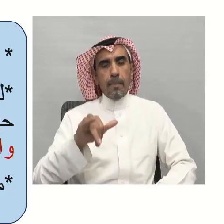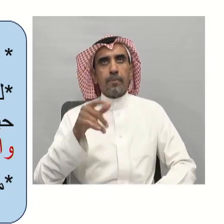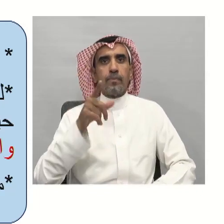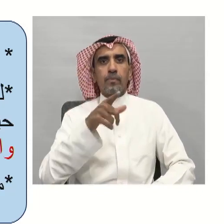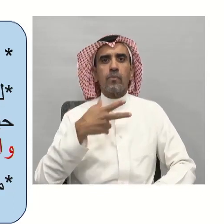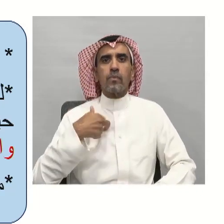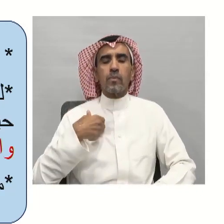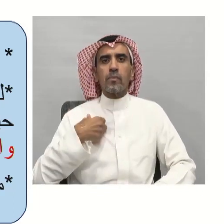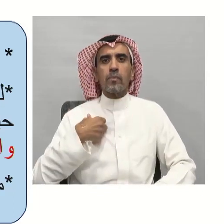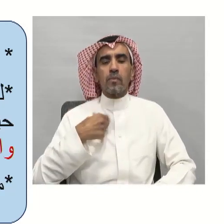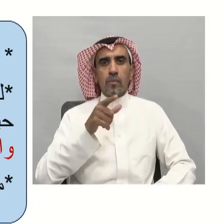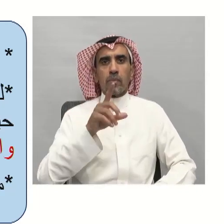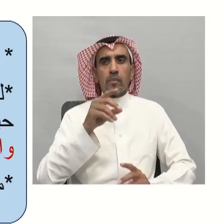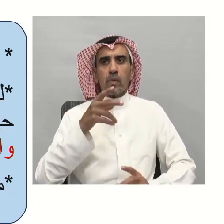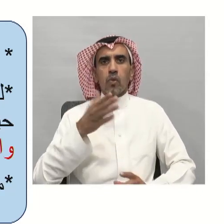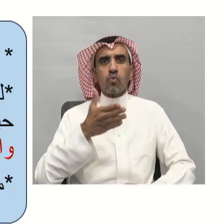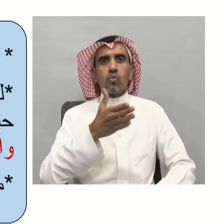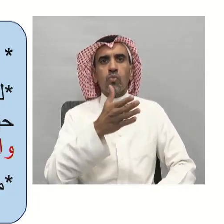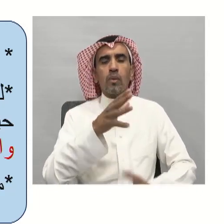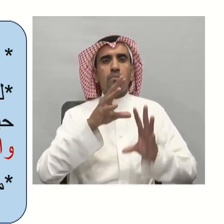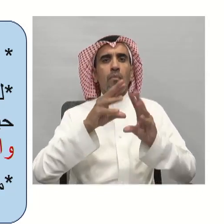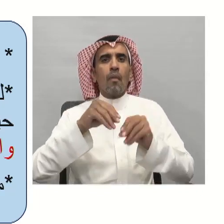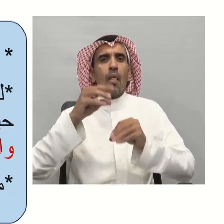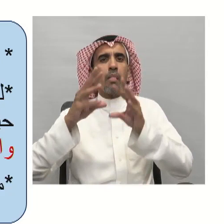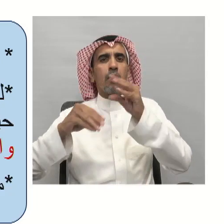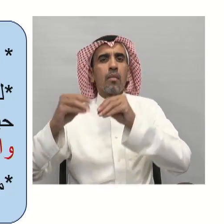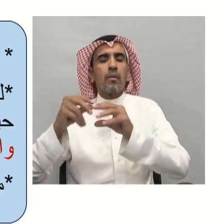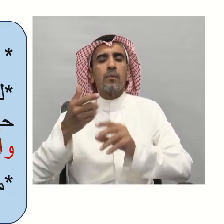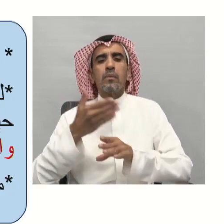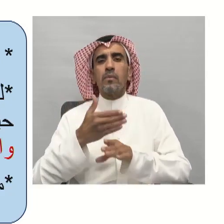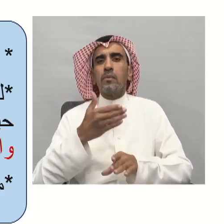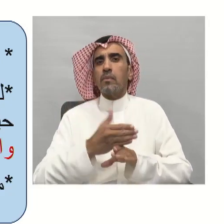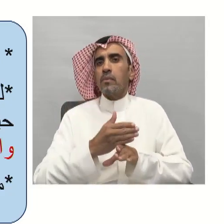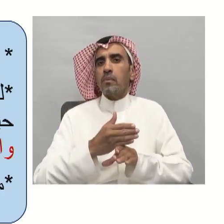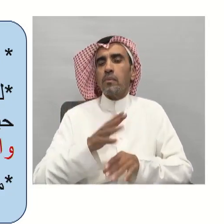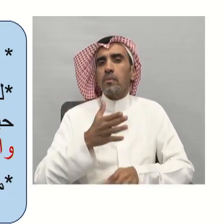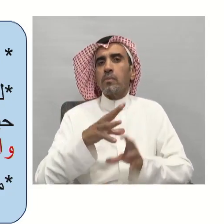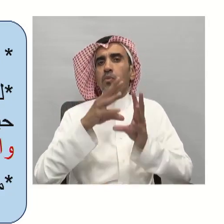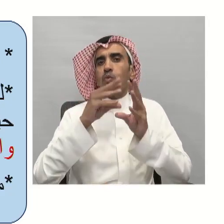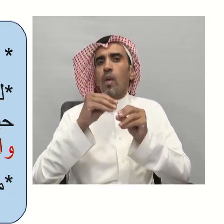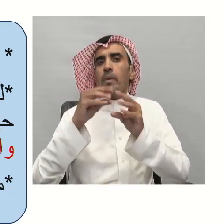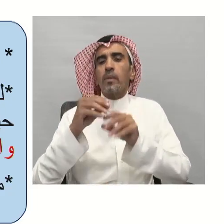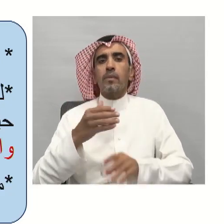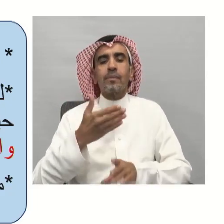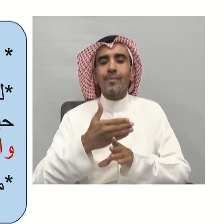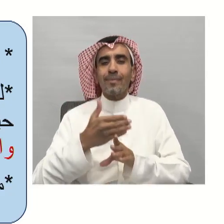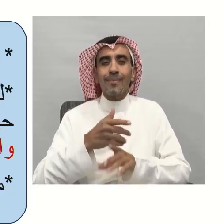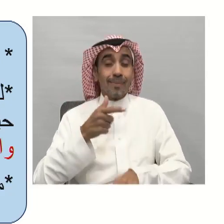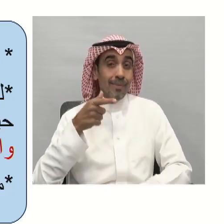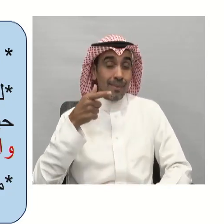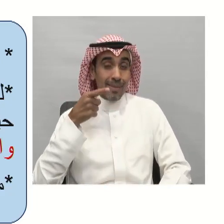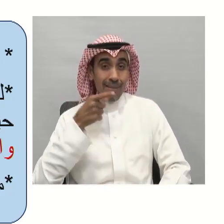تسمى قناديل البحر بالأسماك الهلامية. لماذا سميت قناديل البحر بالأسماك الهلامية؟